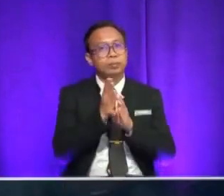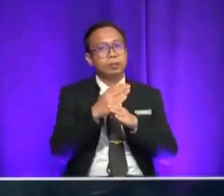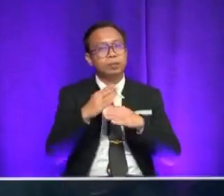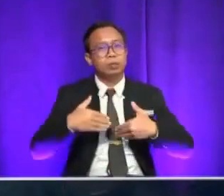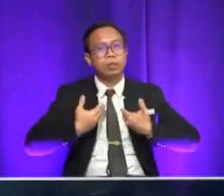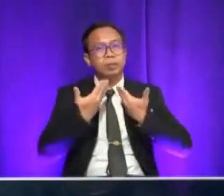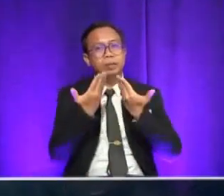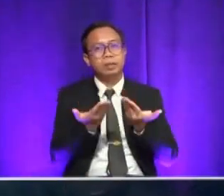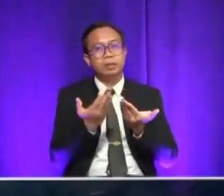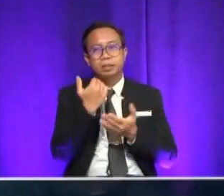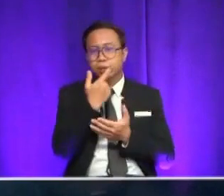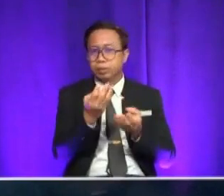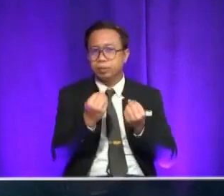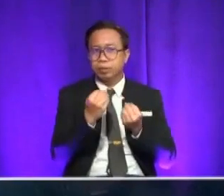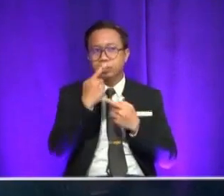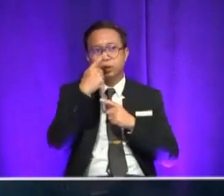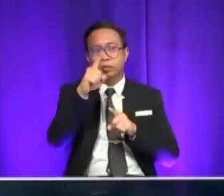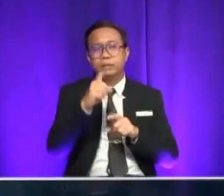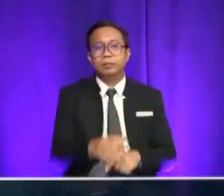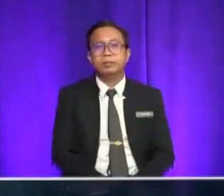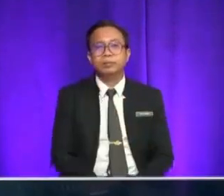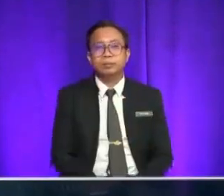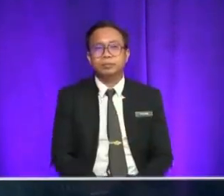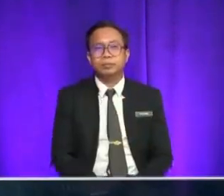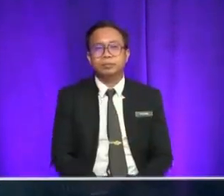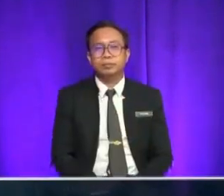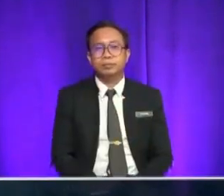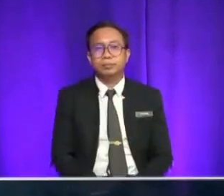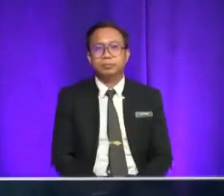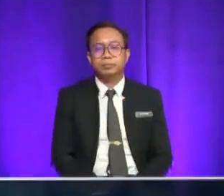mana? Ada siapa yang nak jawab? Ada sesiapa?